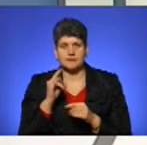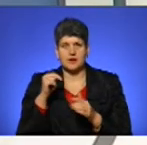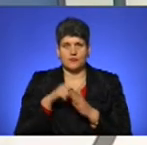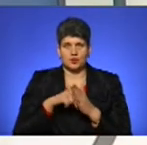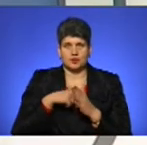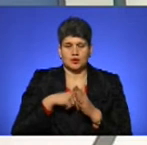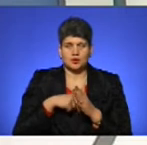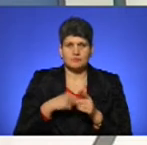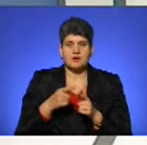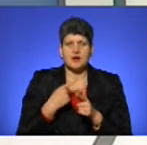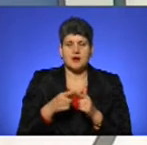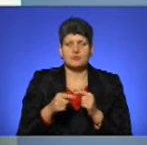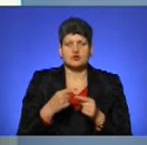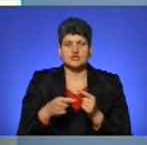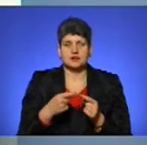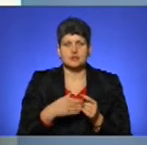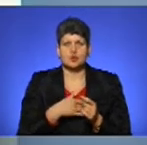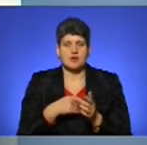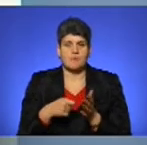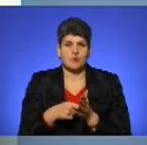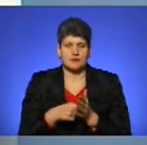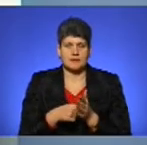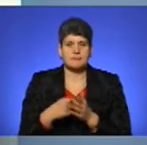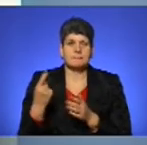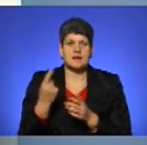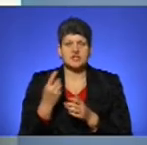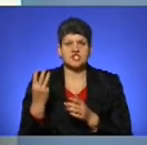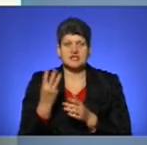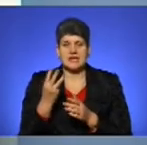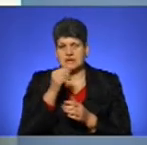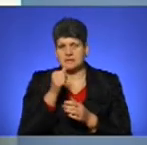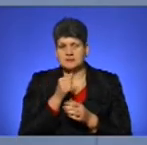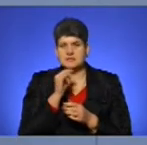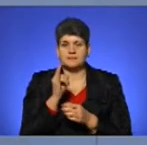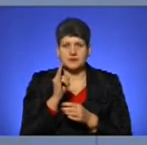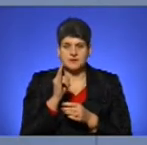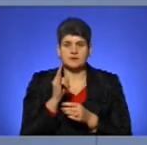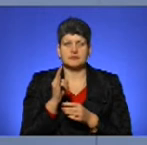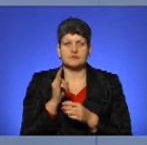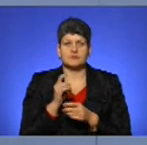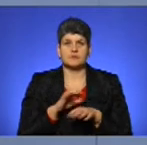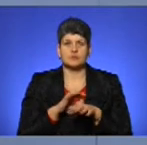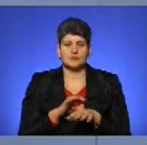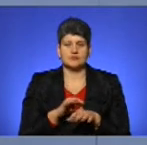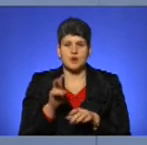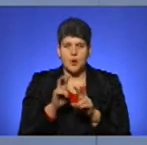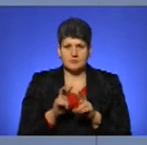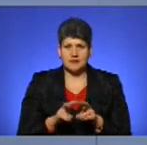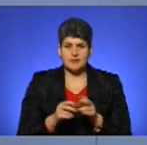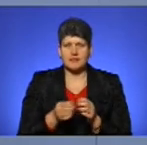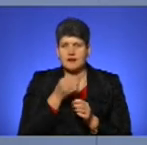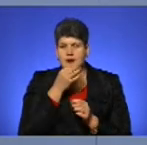внутріутробно або через грудне молоко. В перший і третій місяць дитинка проходить обстеження на раннє